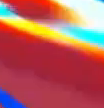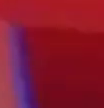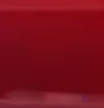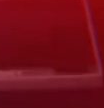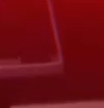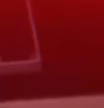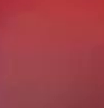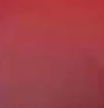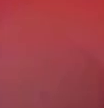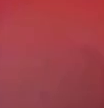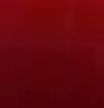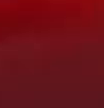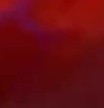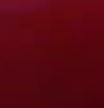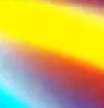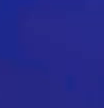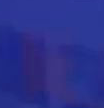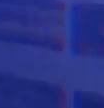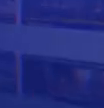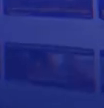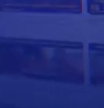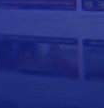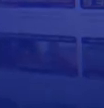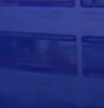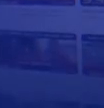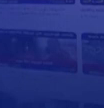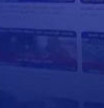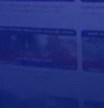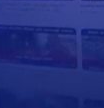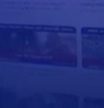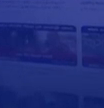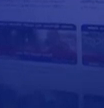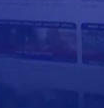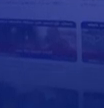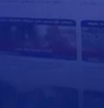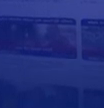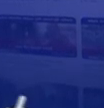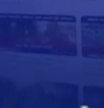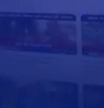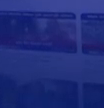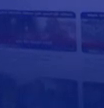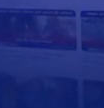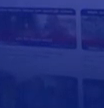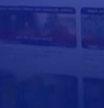කුමන්ත්‍රණයක්. රටේ ලෝකෙ සිදුවන උණුසුම්ව දැනගන්න සියත නිවුස් YouTube channel එක අදම subscribe කරන්න.